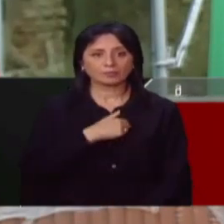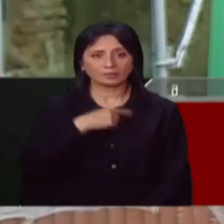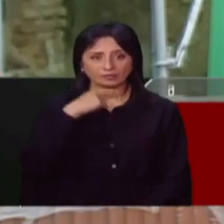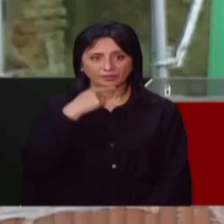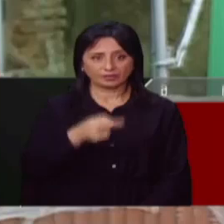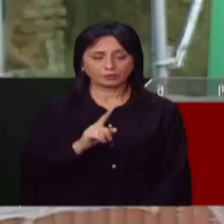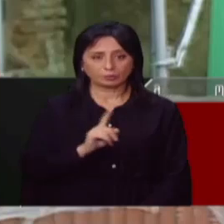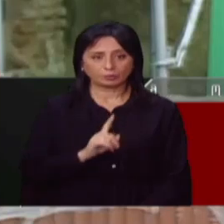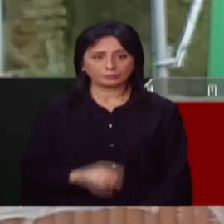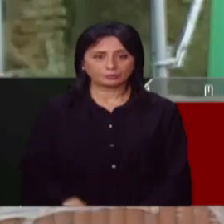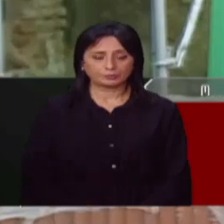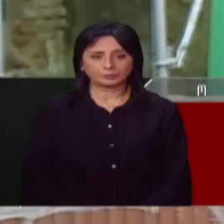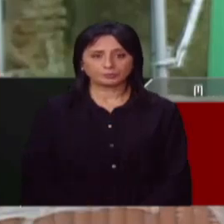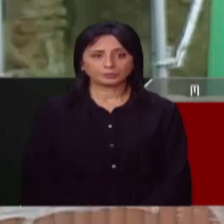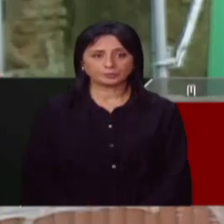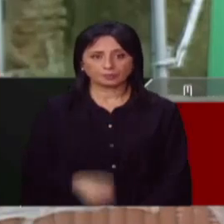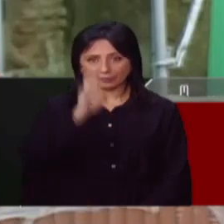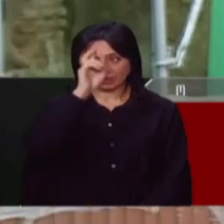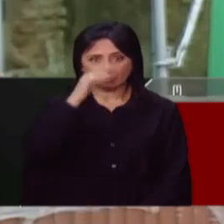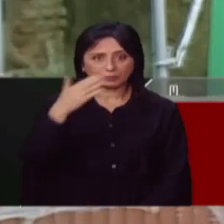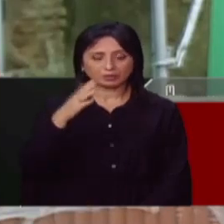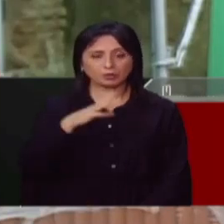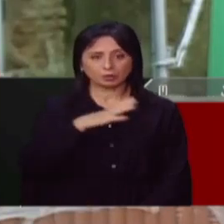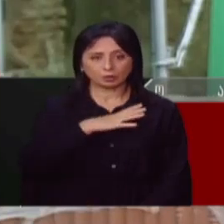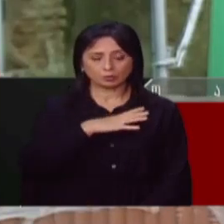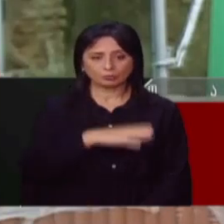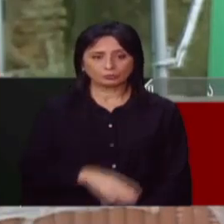ვთქვა, რომ სახელმწიფოს მხრიდან იყო